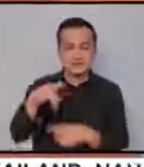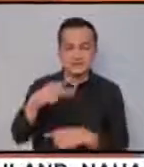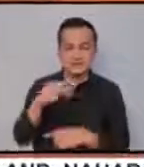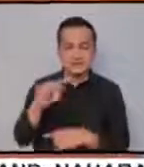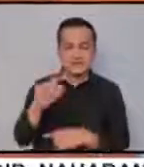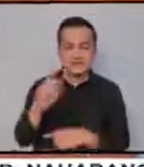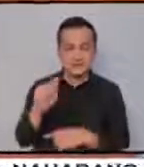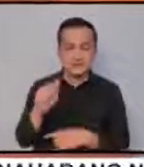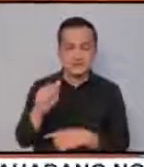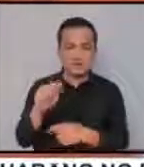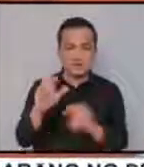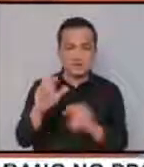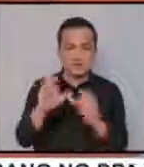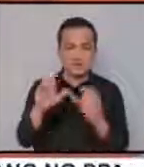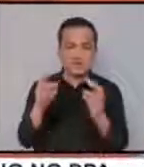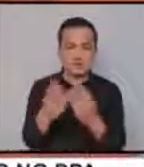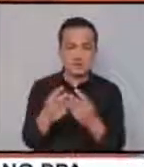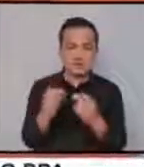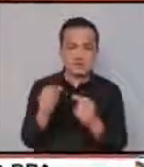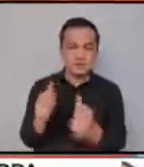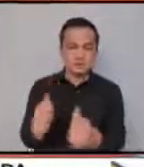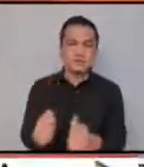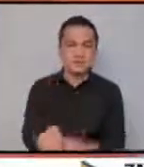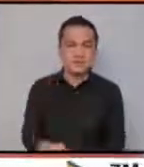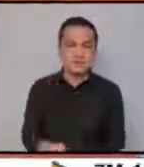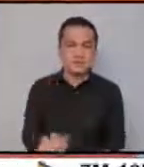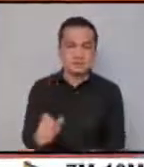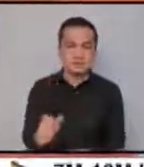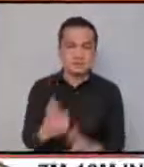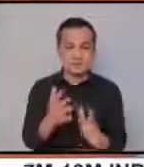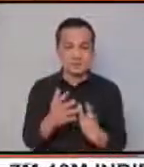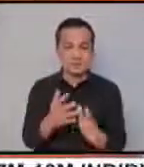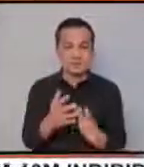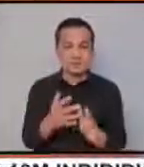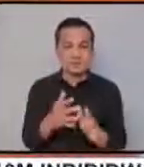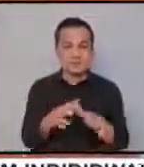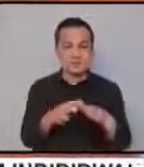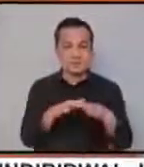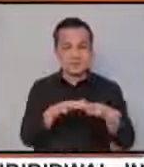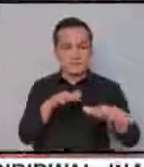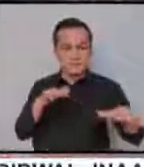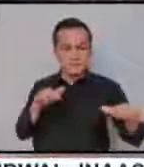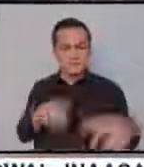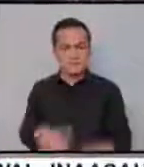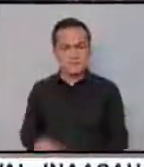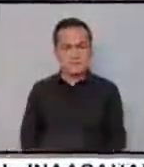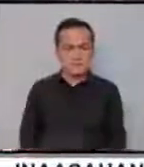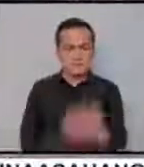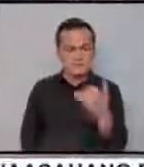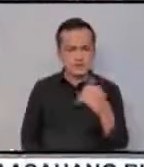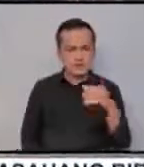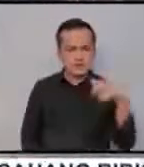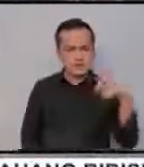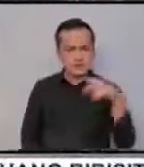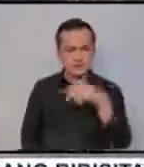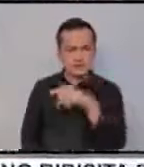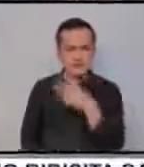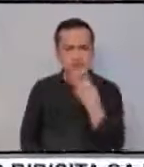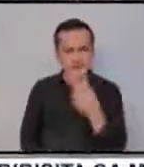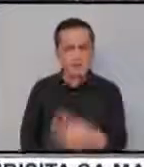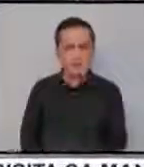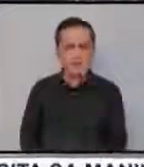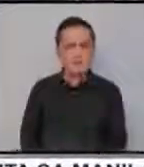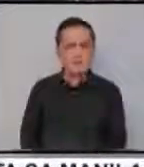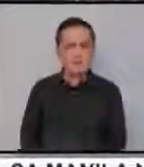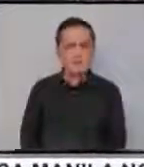Avenue. Ngayon, mahaba na po yung pila. At si Kuya Manong, ba't po siya naglalakad doon? So, mga taga-sama natin sa DPOS